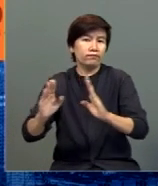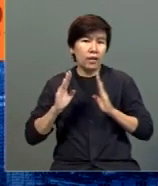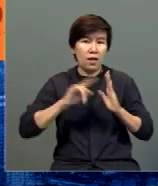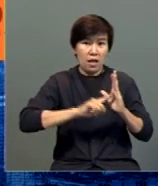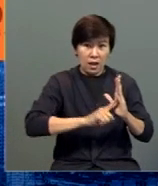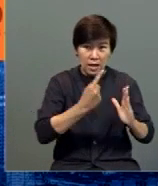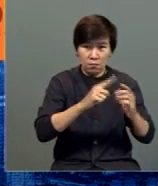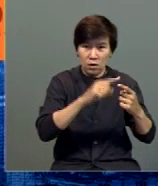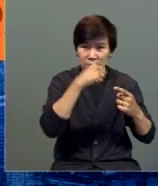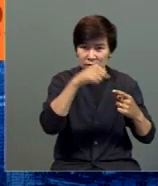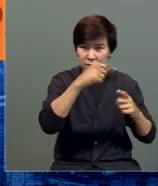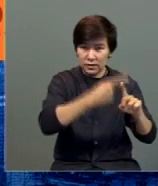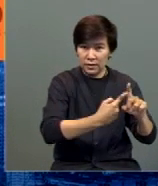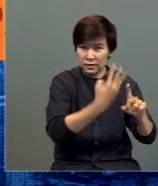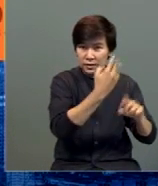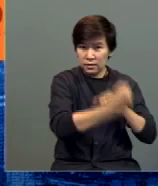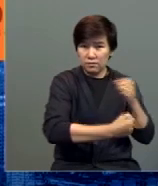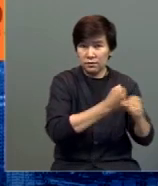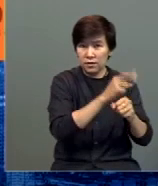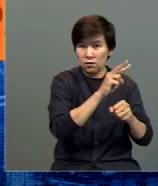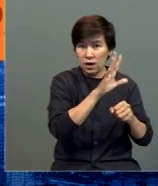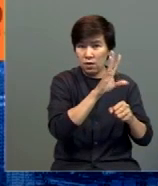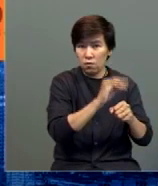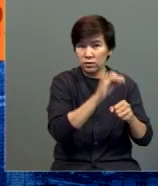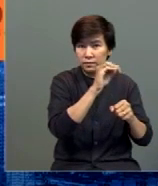ของกระทรวงสาธารณสุขอย่างเคร่งครัดตั้งแต่วันที่10เมษายน 2563